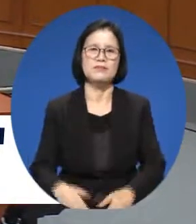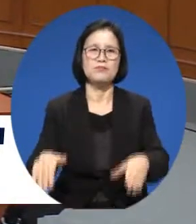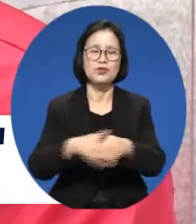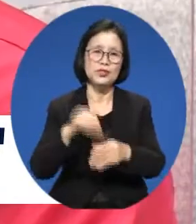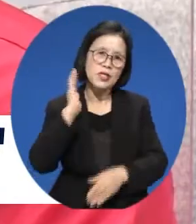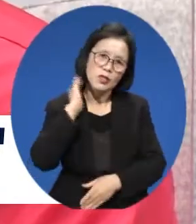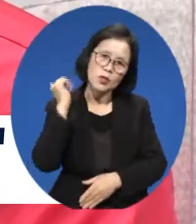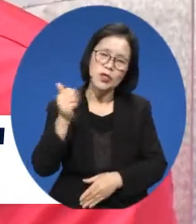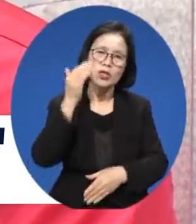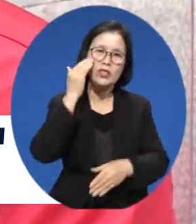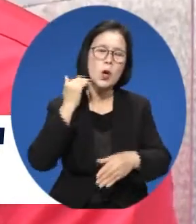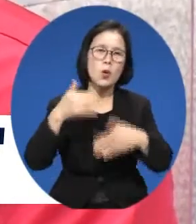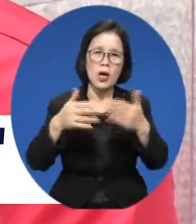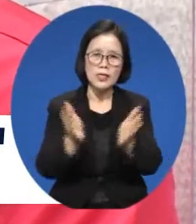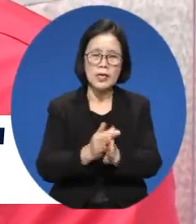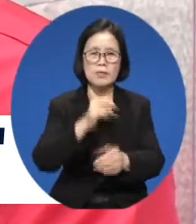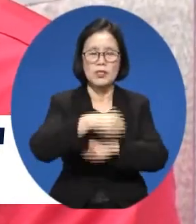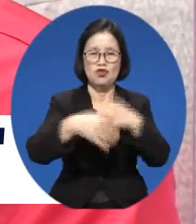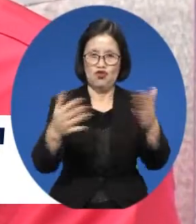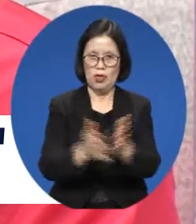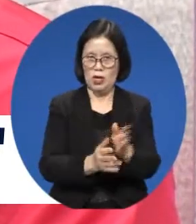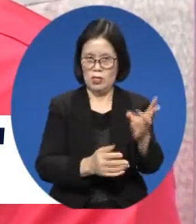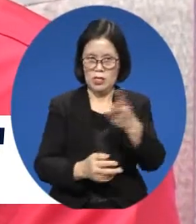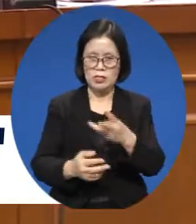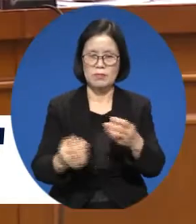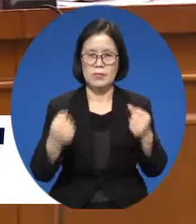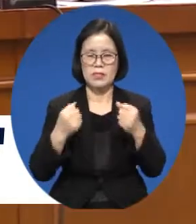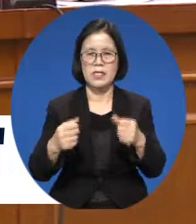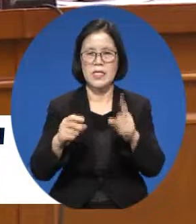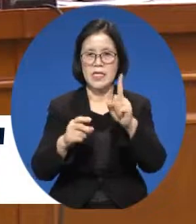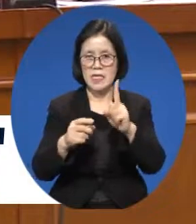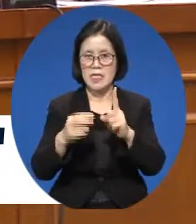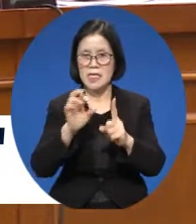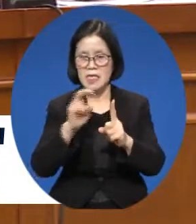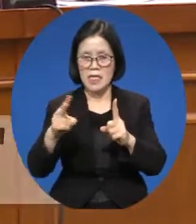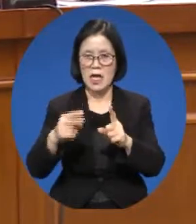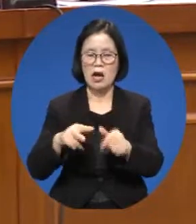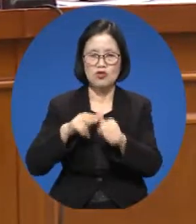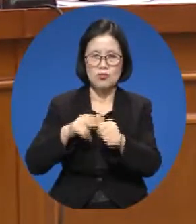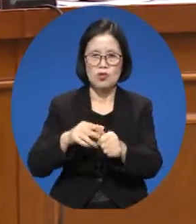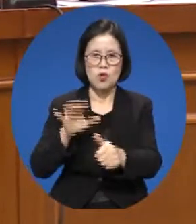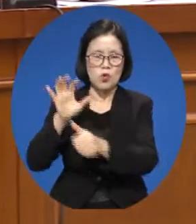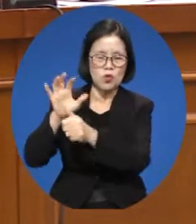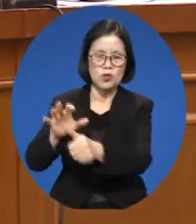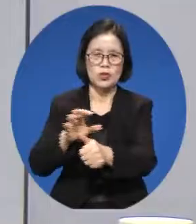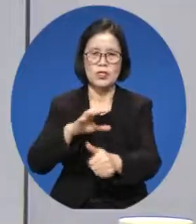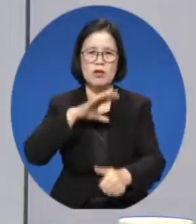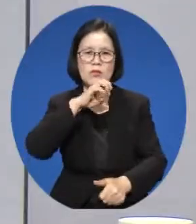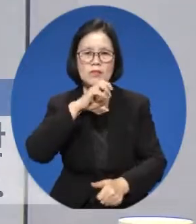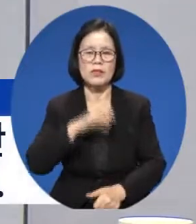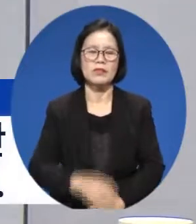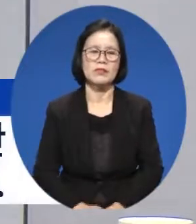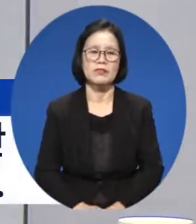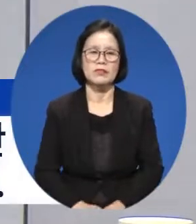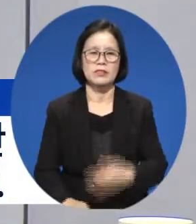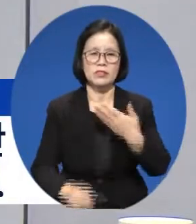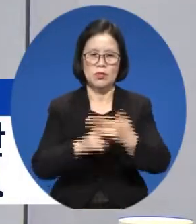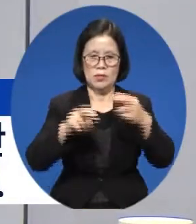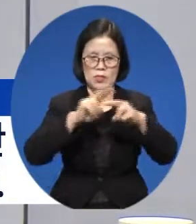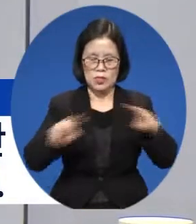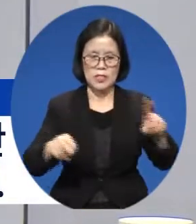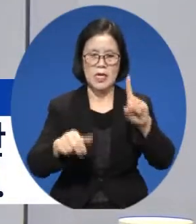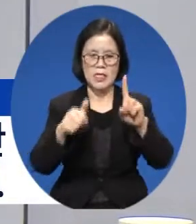대통령과 청와대, 민주당이 합작해 제1야당 후보를 공격한다고 반박했습니다. 적폐